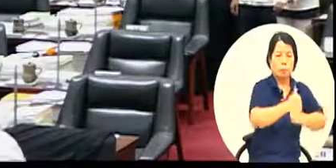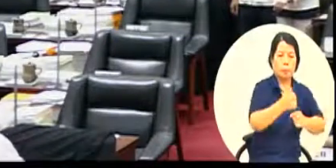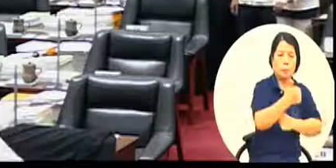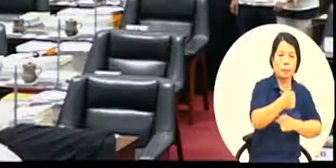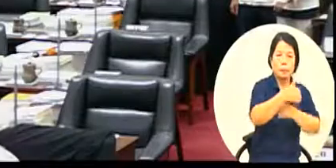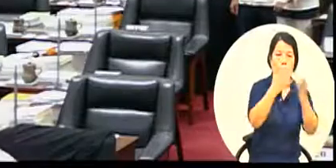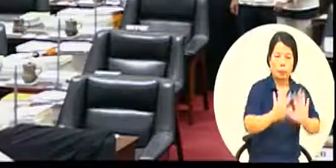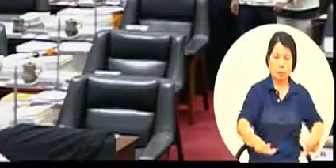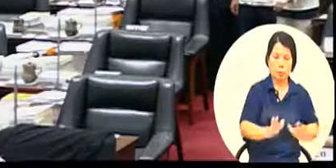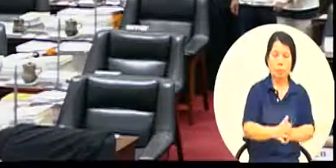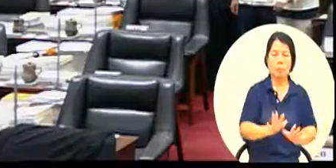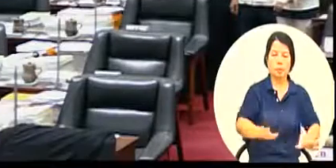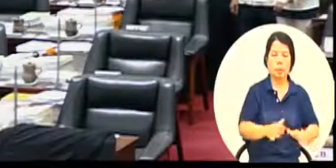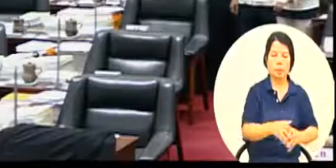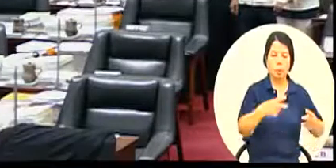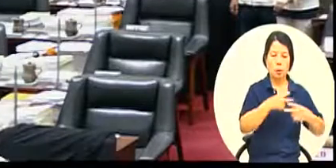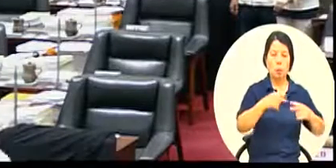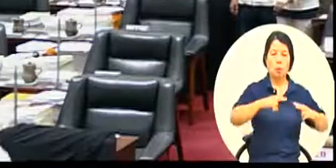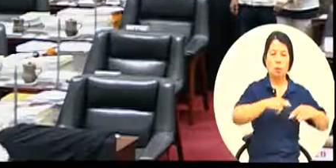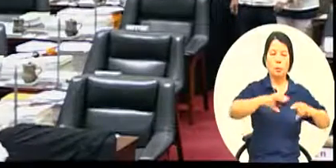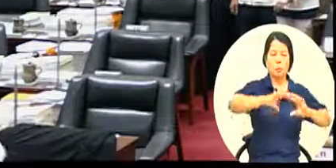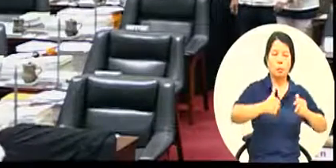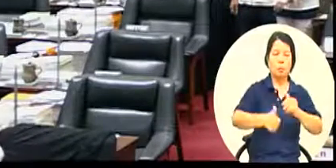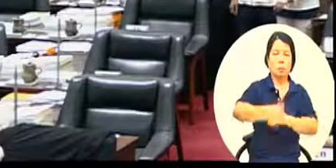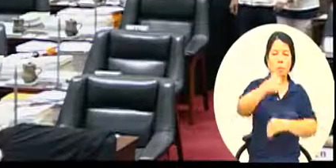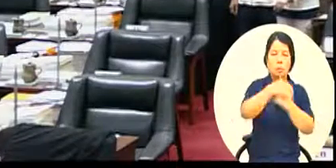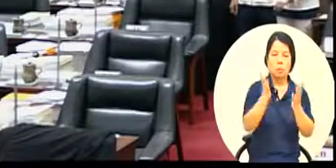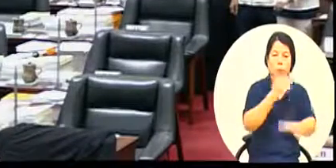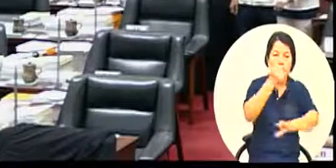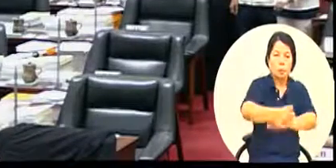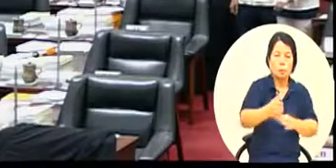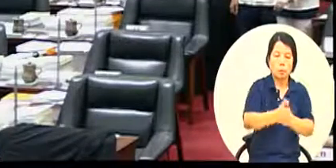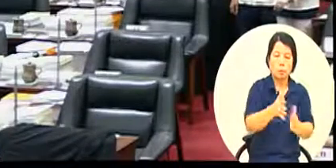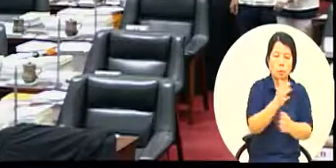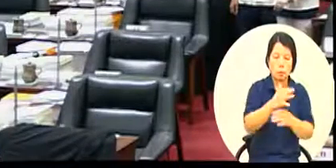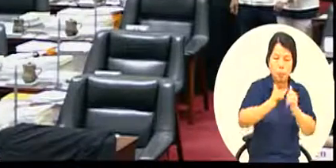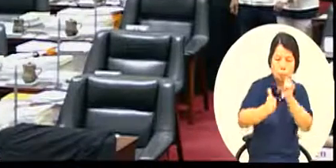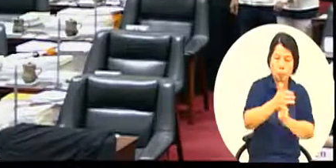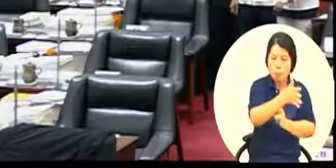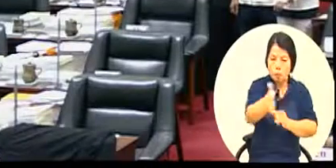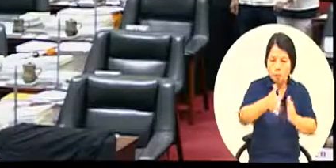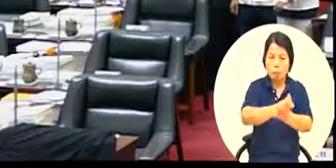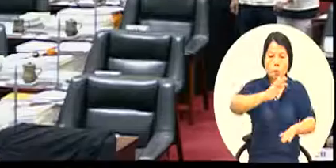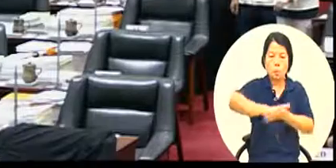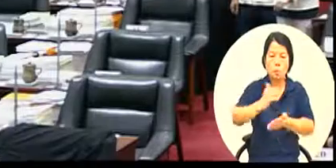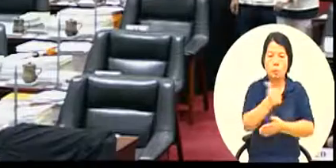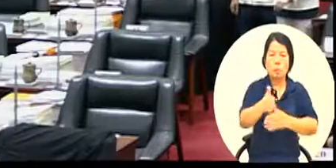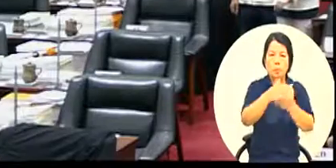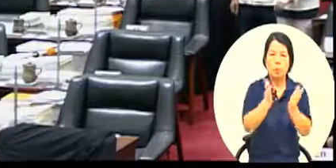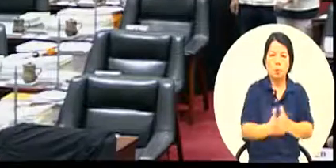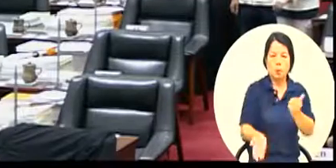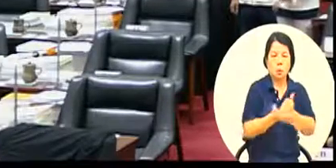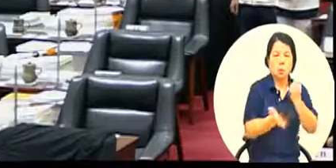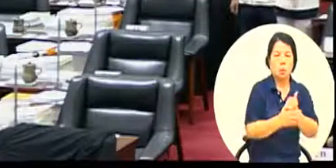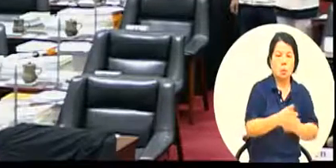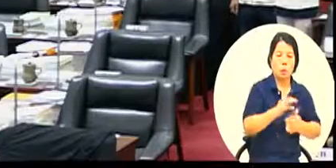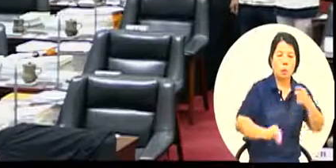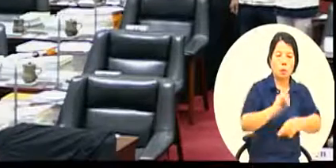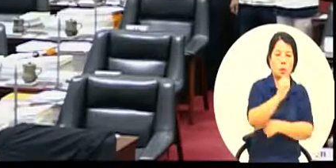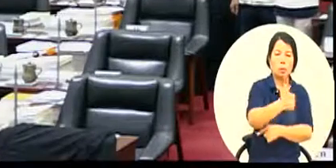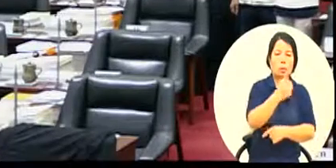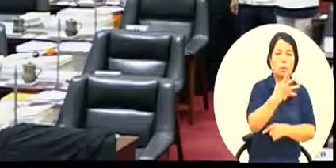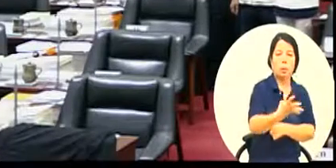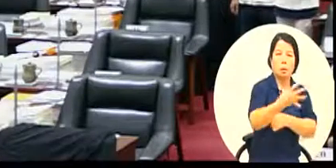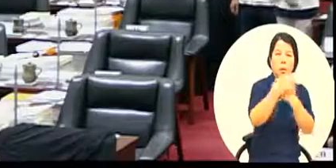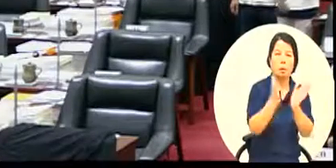现任的民进党的总统做着民调，结果陈水扁总统得到54%的选票，